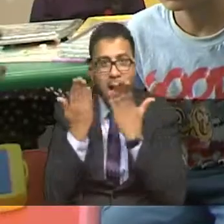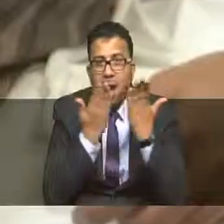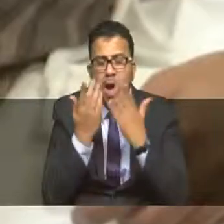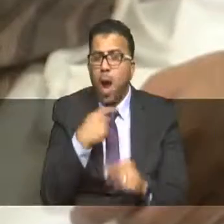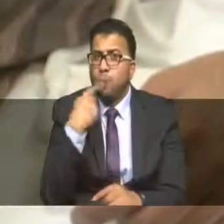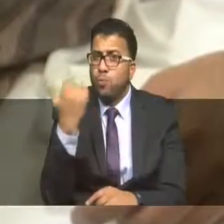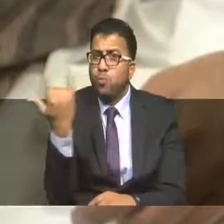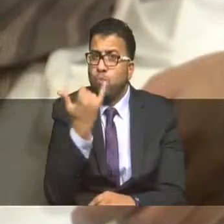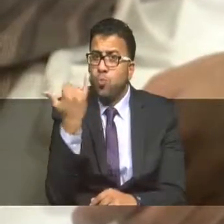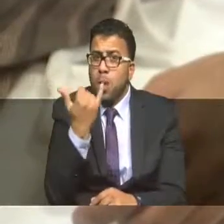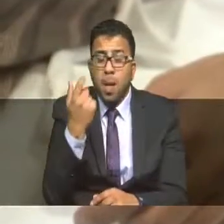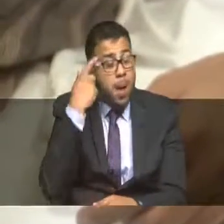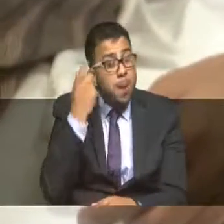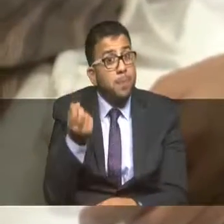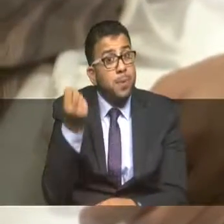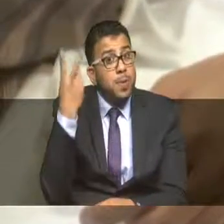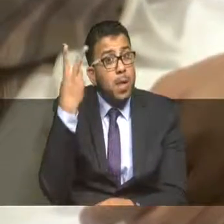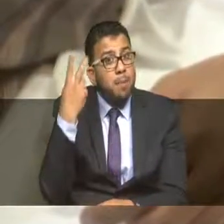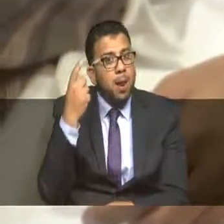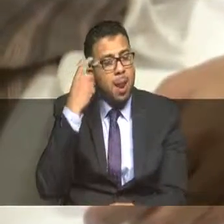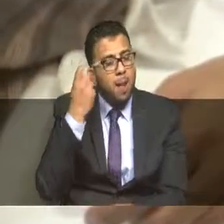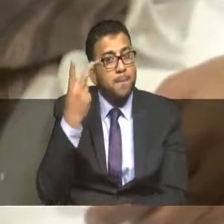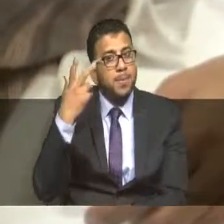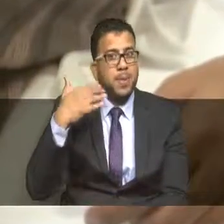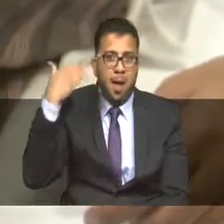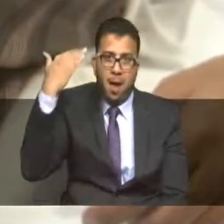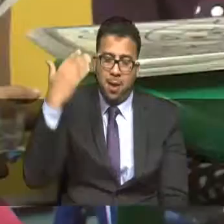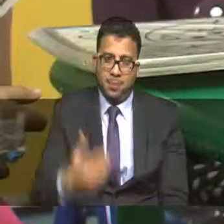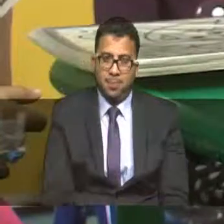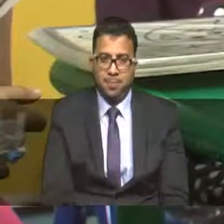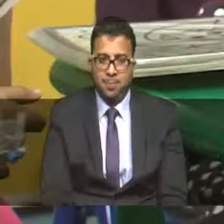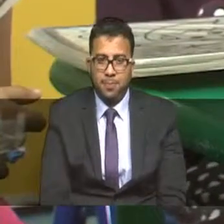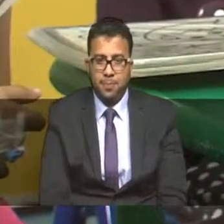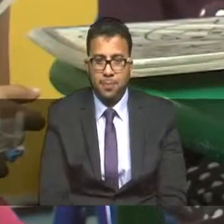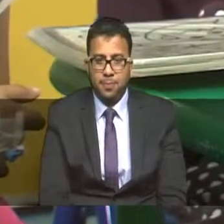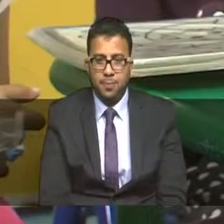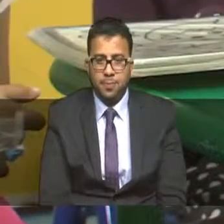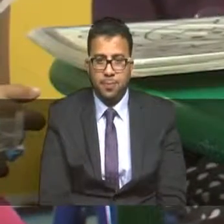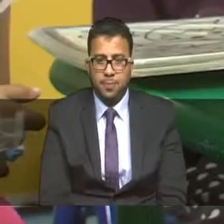باعتبارها مصدر الابتكار وملهمات الإبداع.